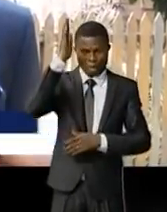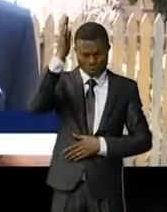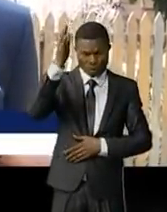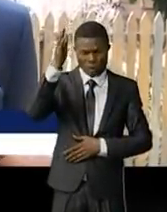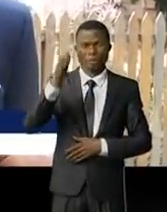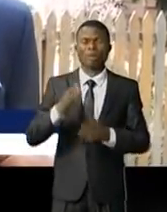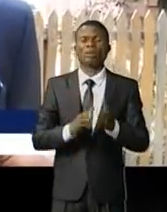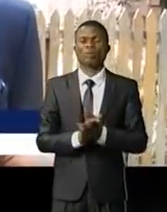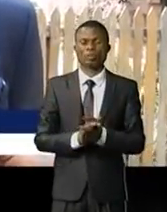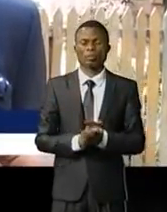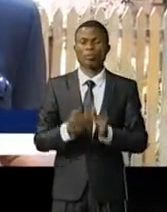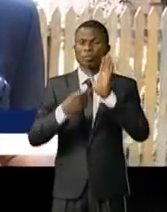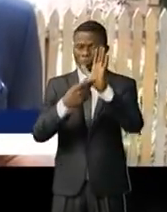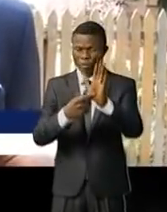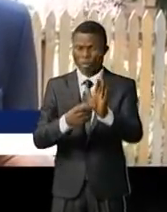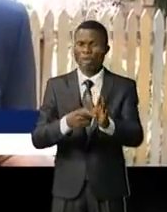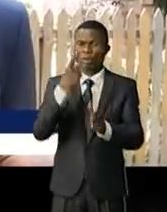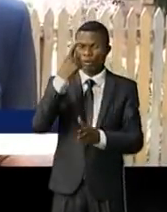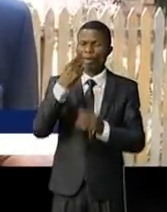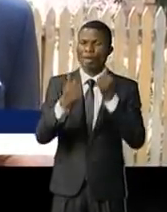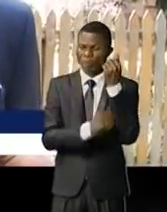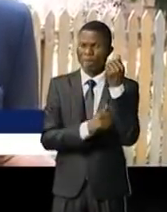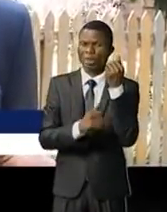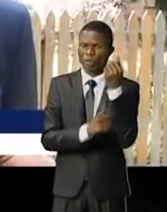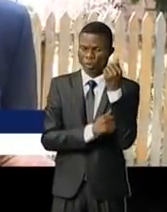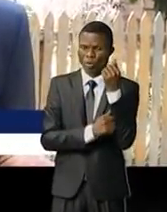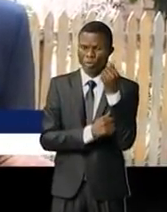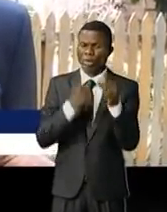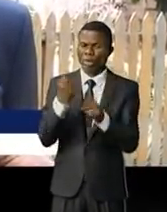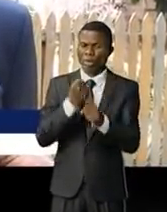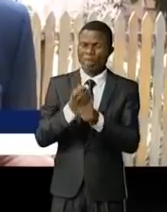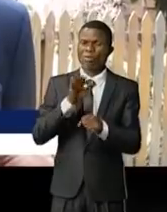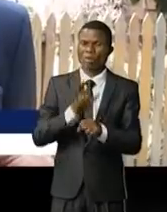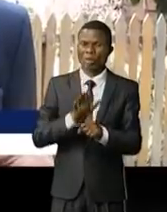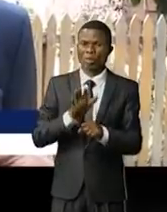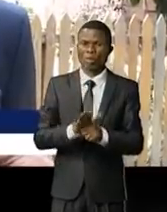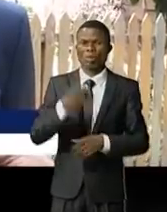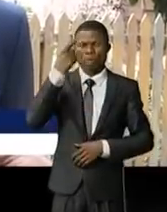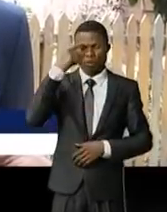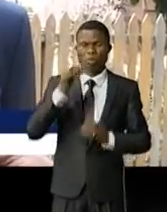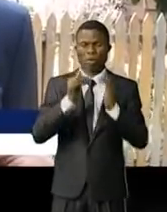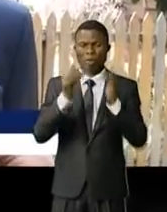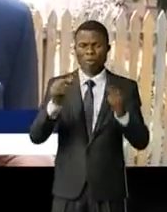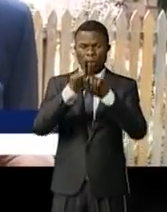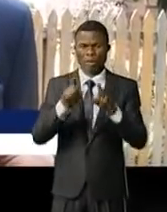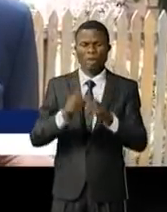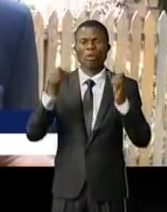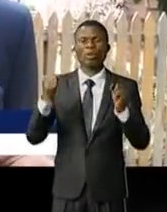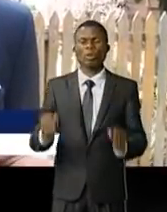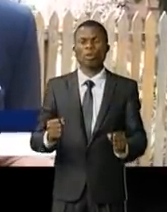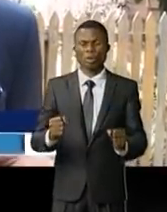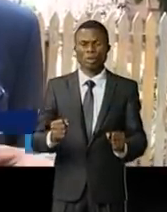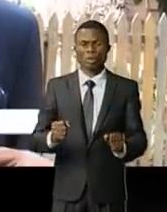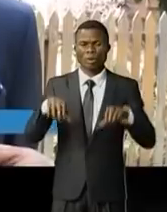représente quelqu'un qui a beaucoup travaillé pour la paix et la stabilité